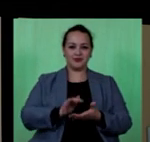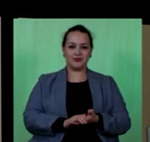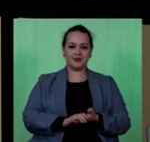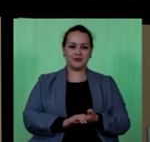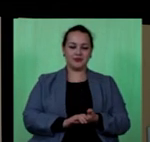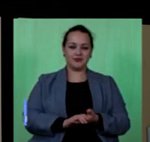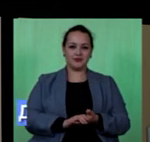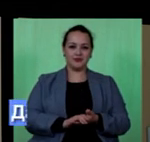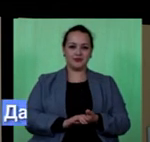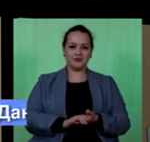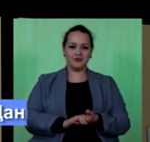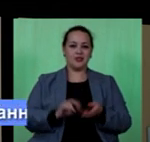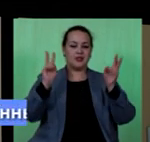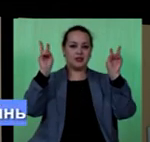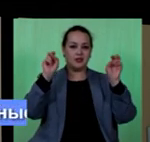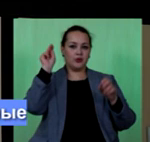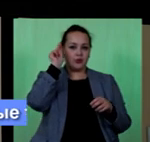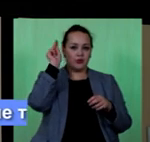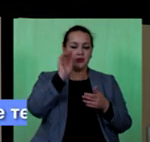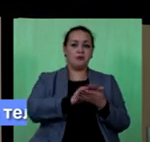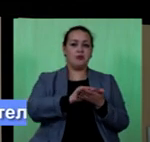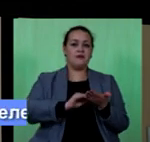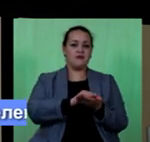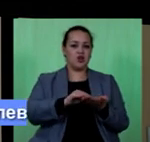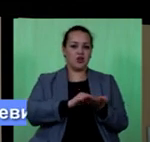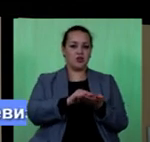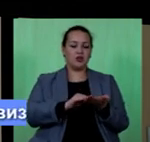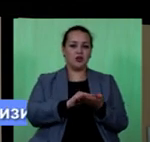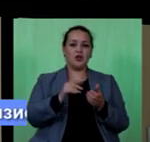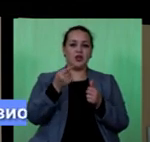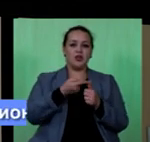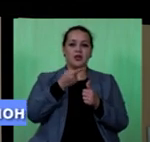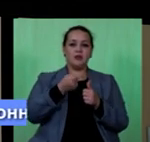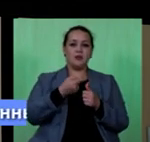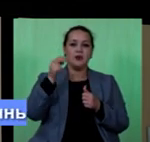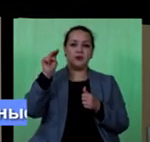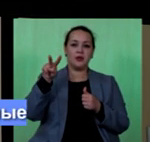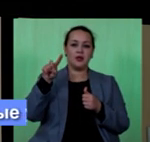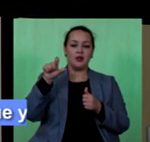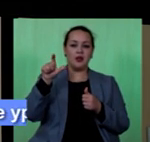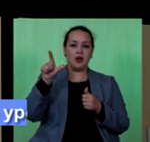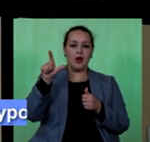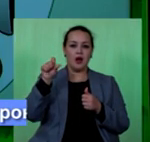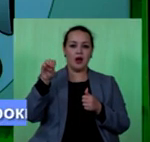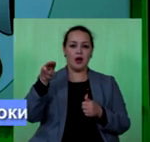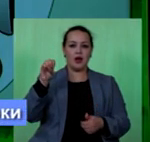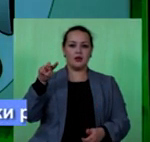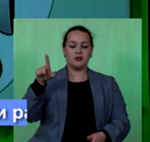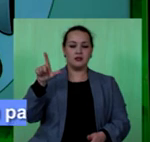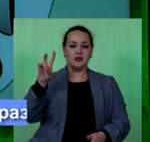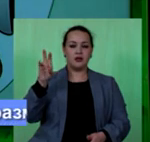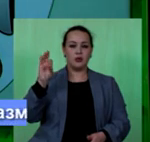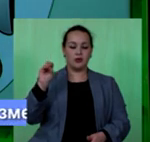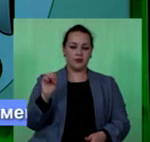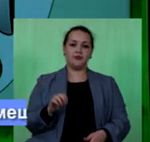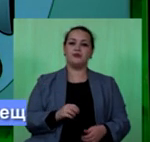тема урока повторения имя прилагательное дорогие ребята